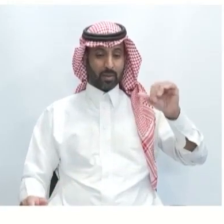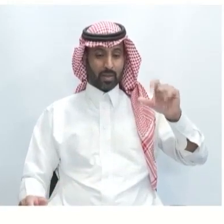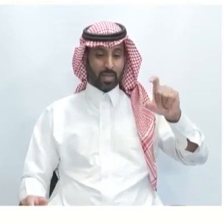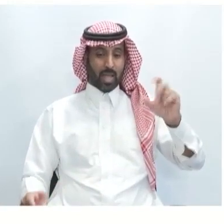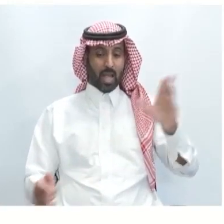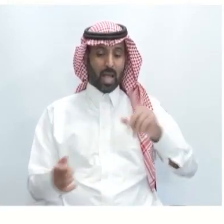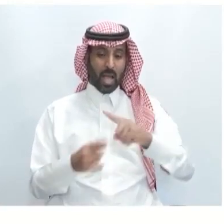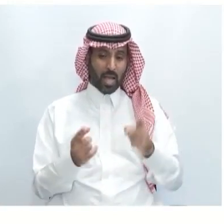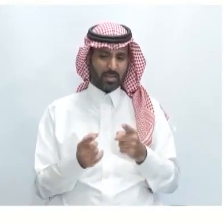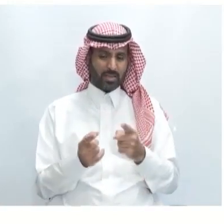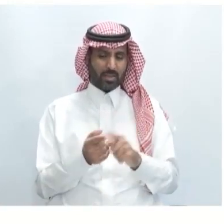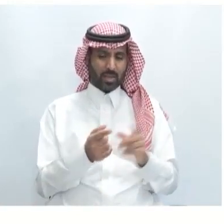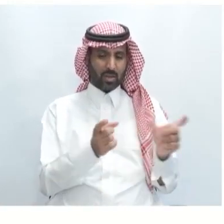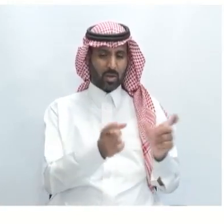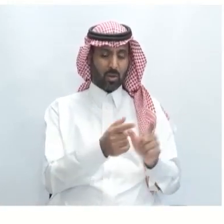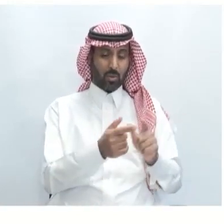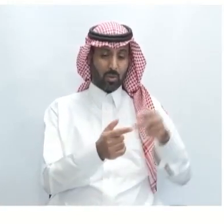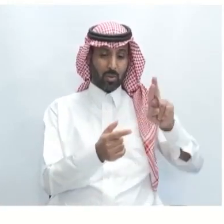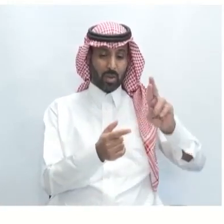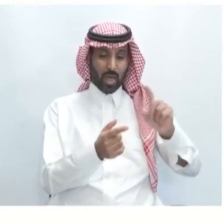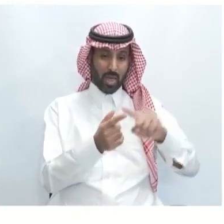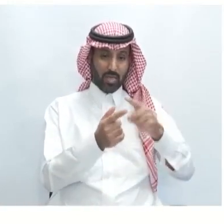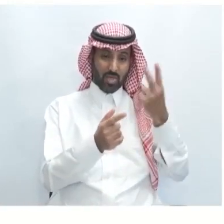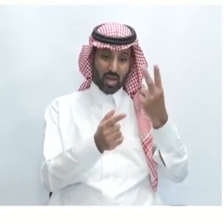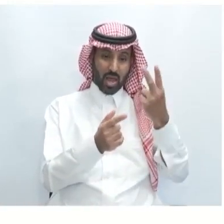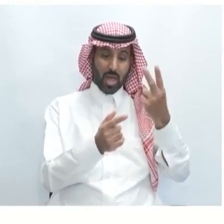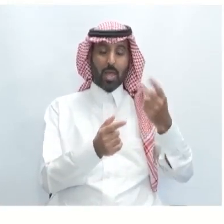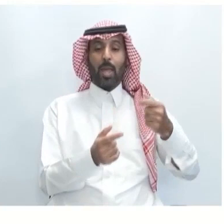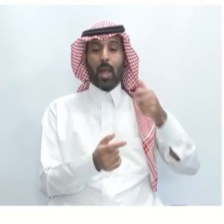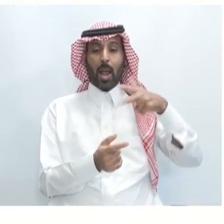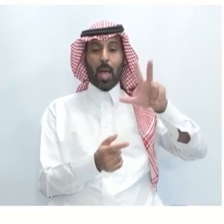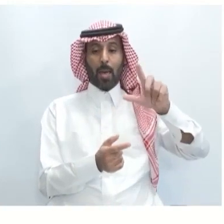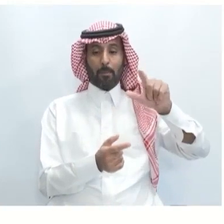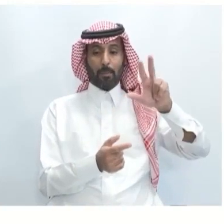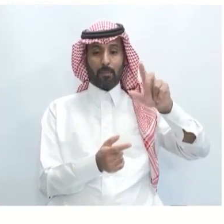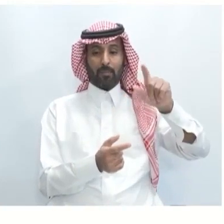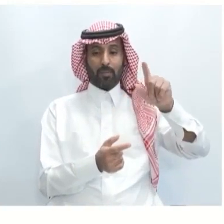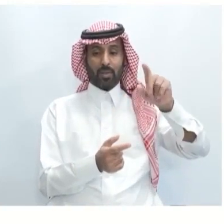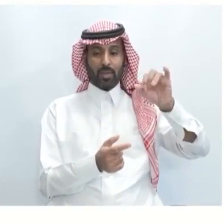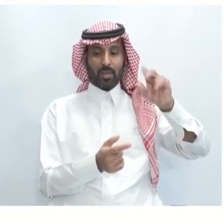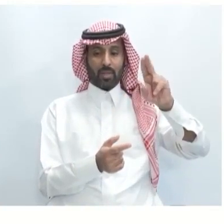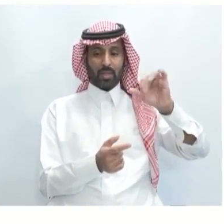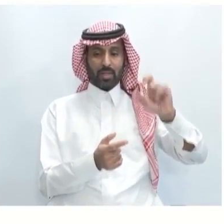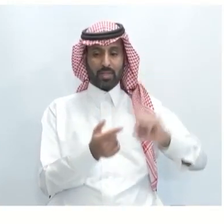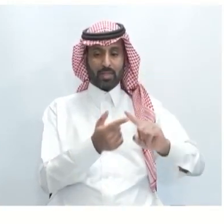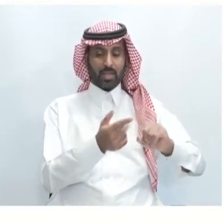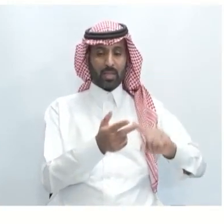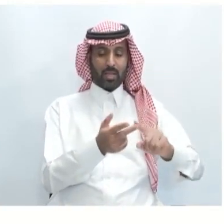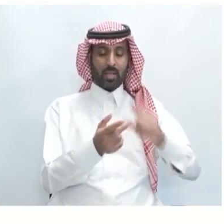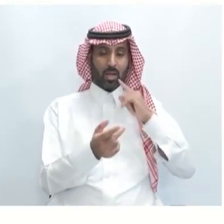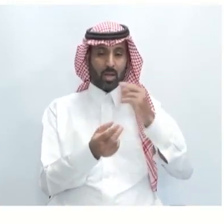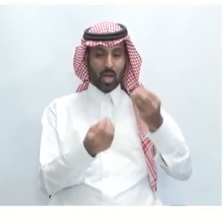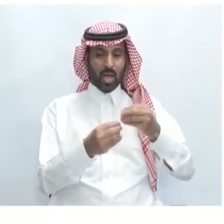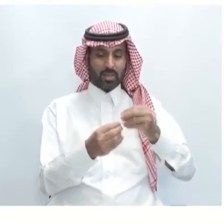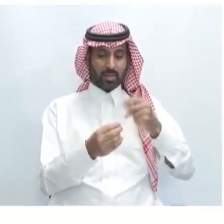ببتيد او عديد الببتيد فما الفرق بينهما ببتيد وثنائي الببتيد وعديد